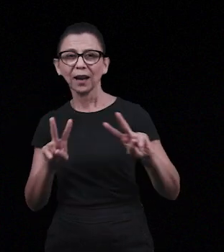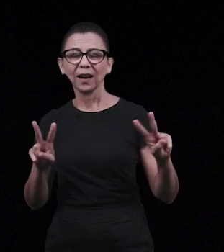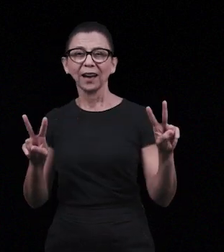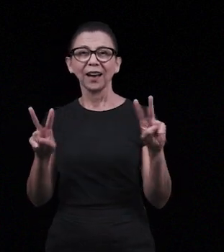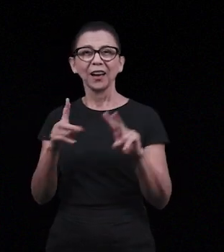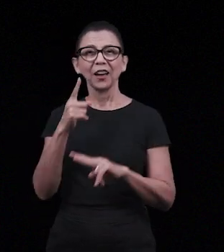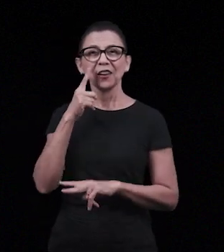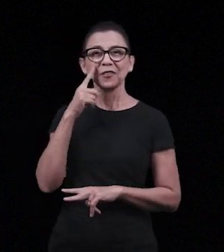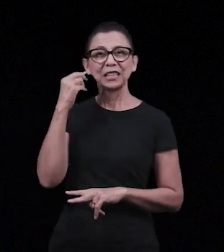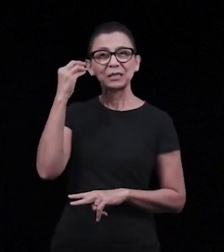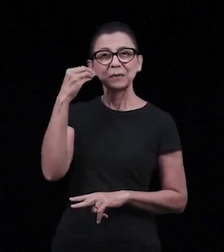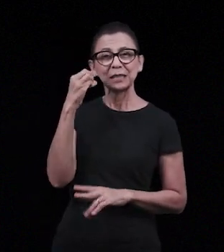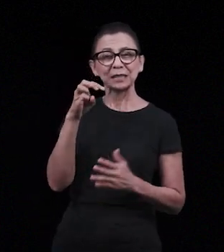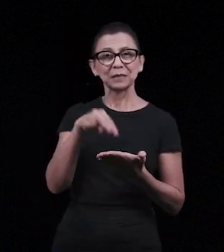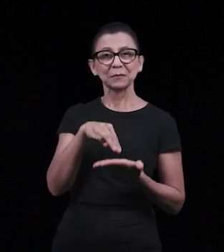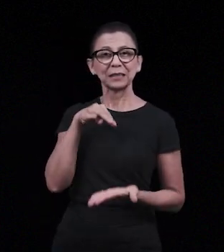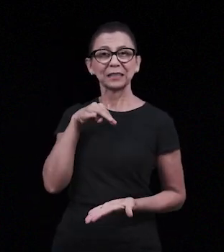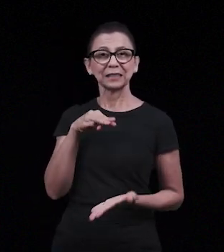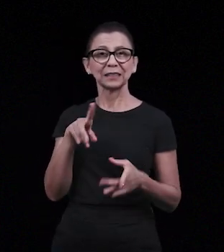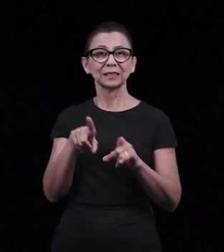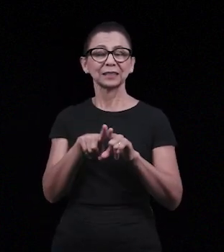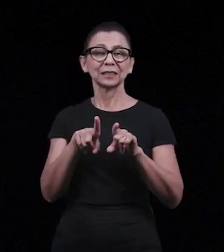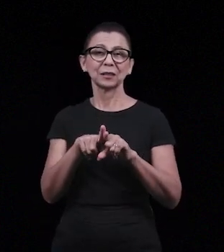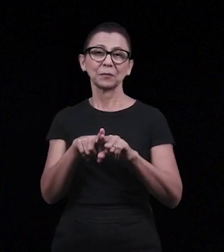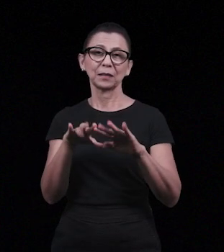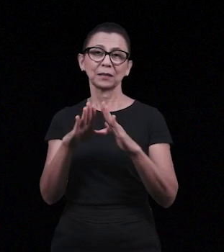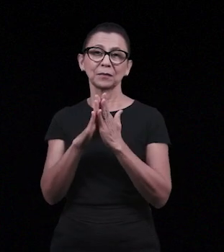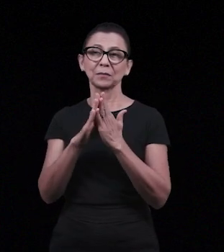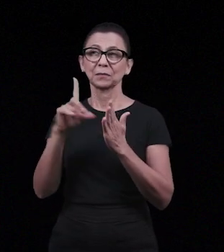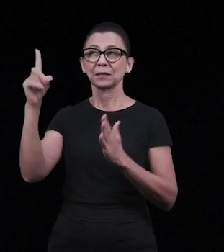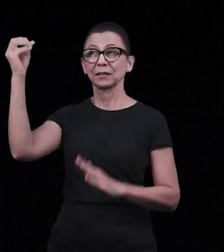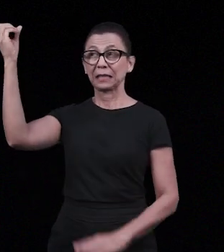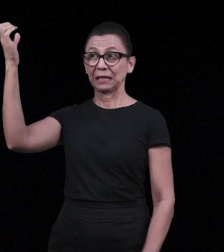приложение и узнавать больше о нас и о Слове Божьем.